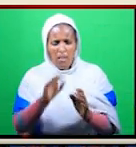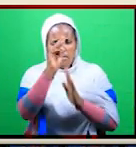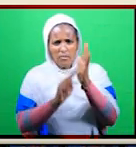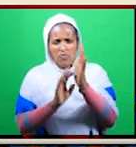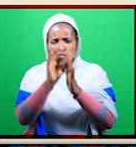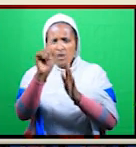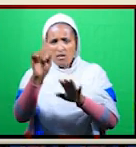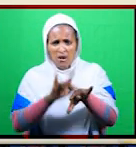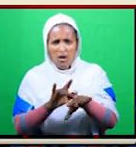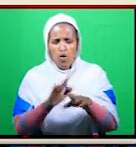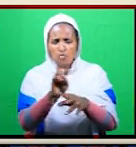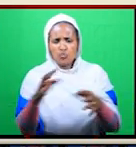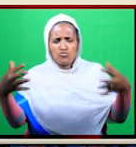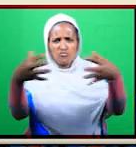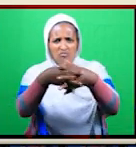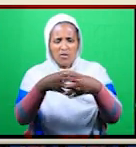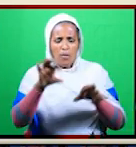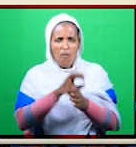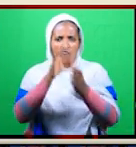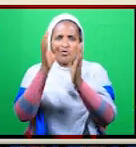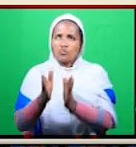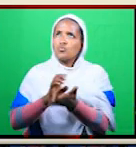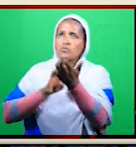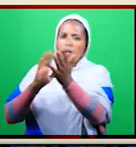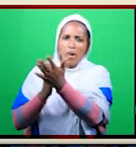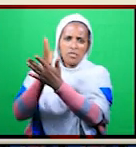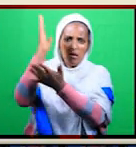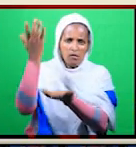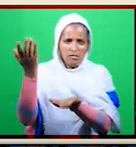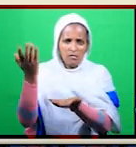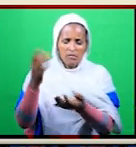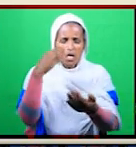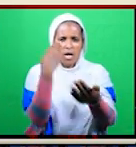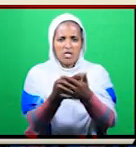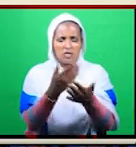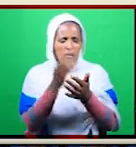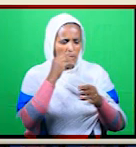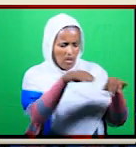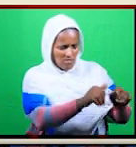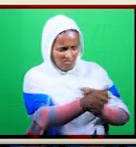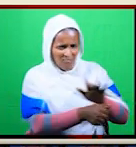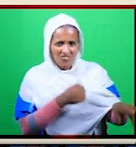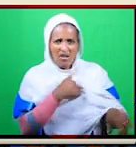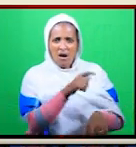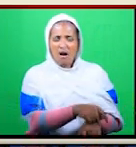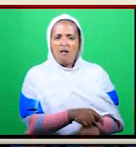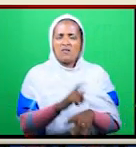ምዕራፍ 5 ከቁጥር 1 ላይ ሁለቱ ተባብረው መንፈስ ቅዱስን ለማታለል ወይም በገንዘባቸው ገንዘባቸውን ቤት ውስጥ